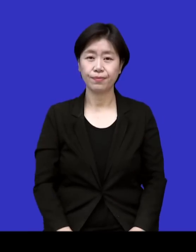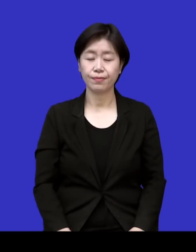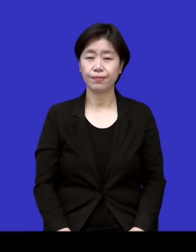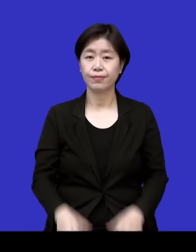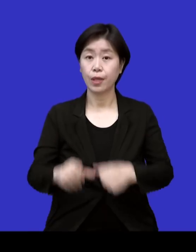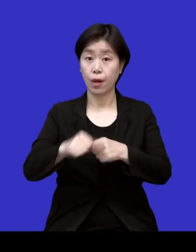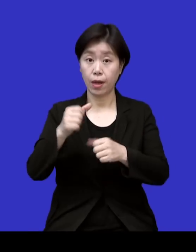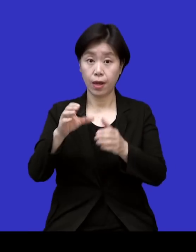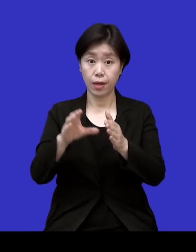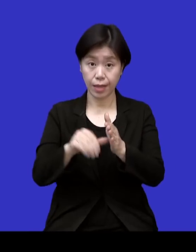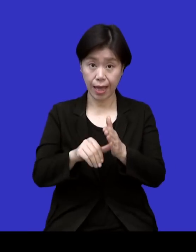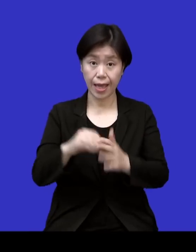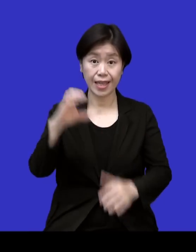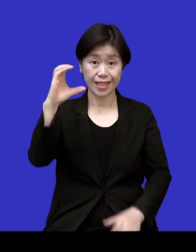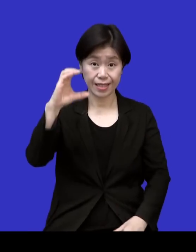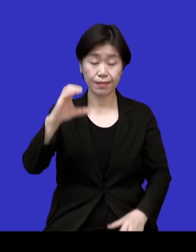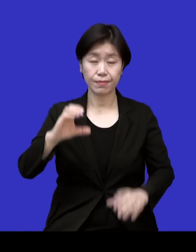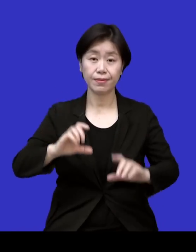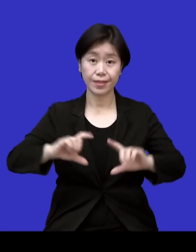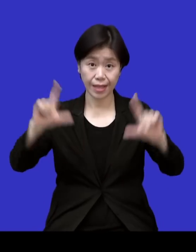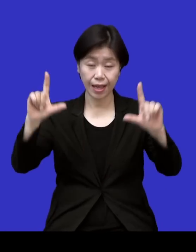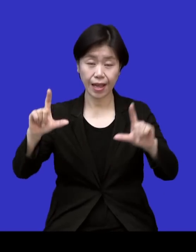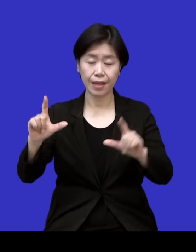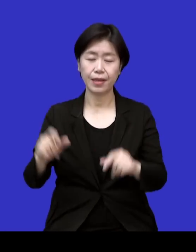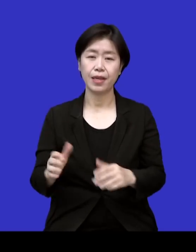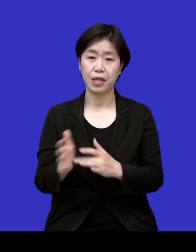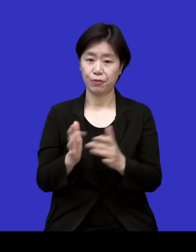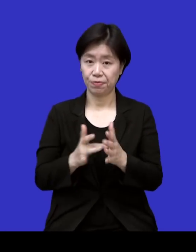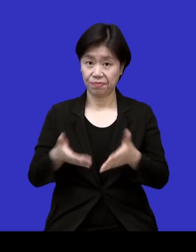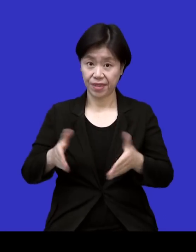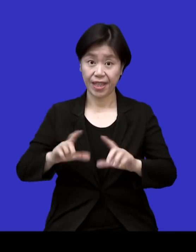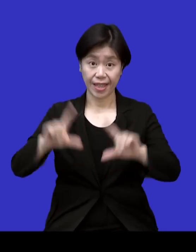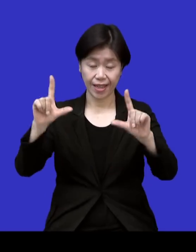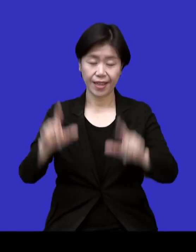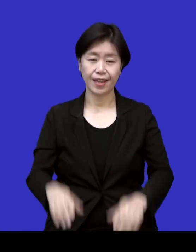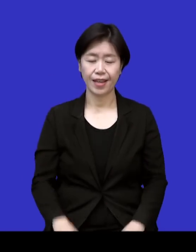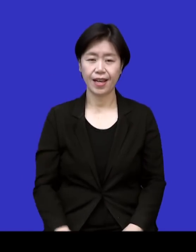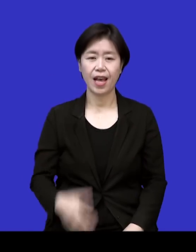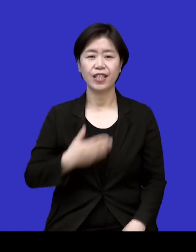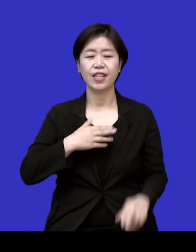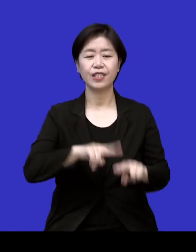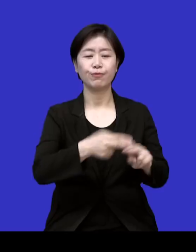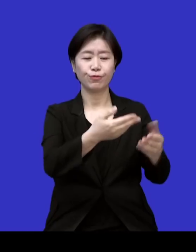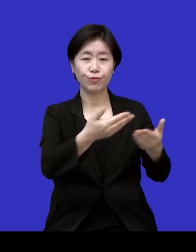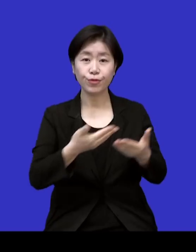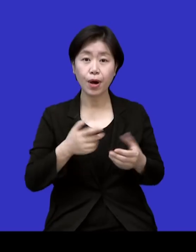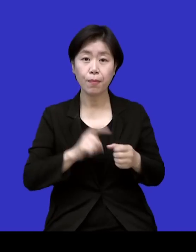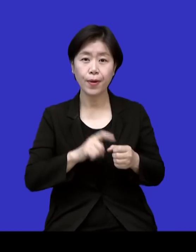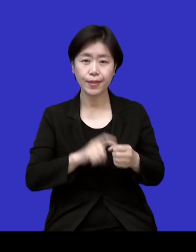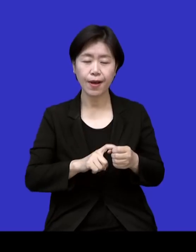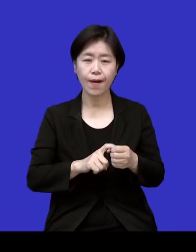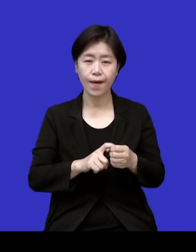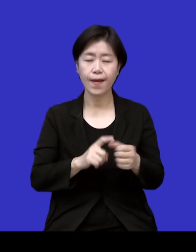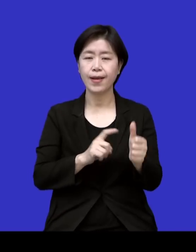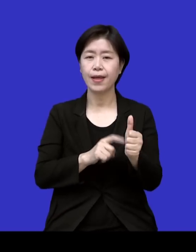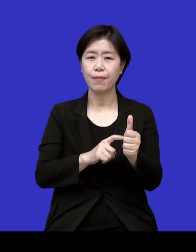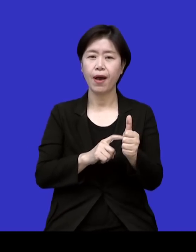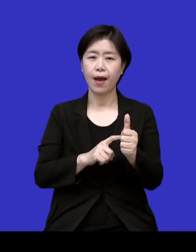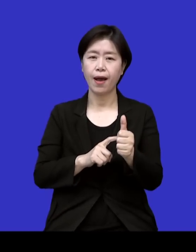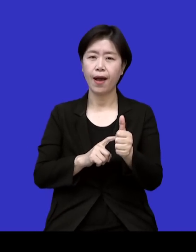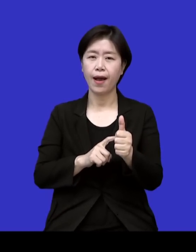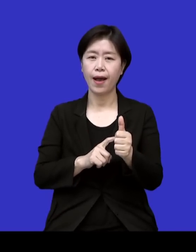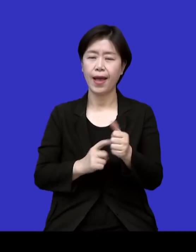때 우리 남편이 저에게 이제 선물을 준다고 예. 그걸 이제 자전거를 타고 오다가 예. 이제 트럭에 이렇게 얼굴이